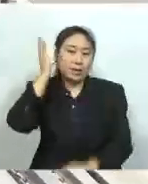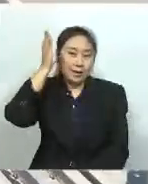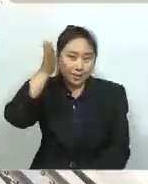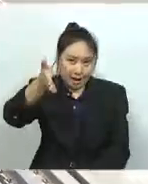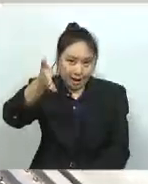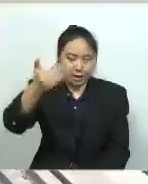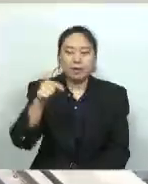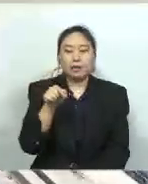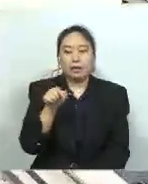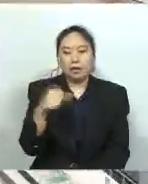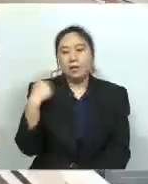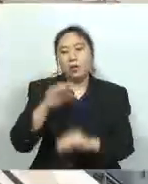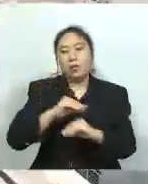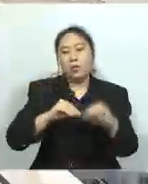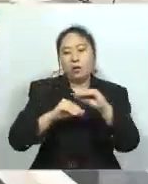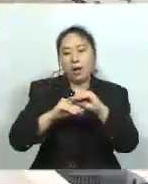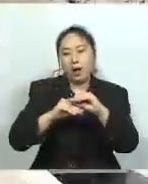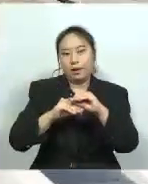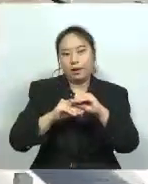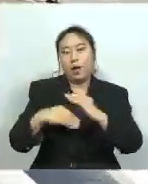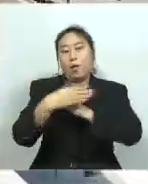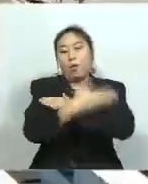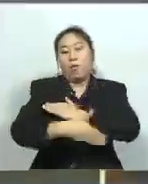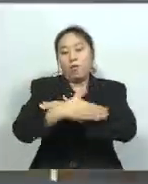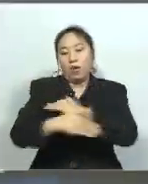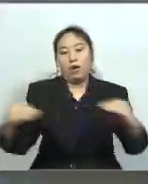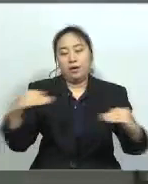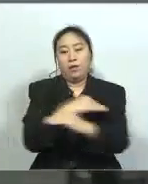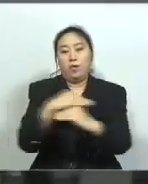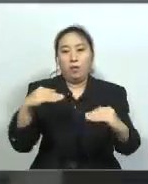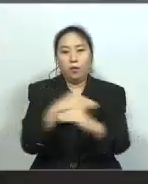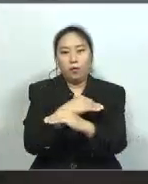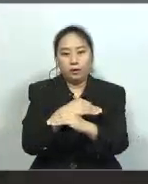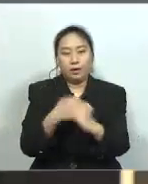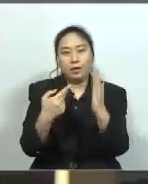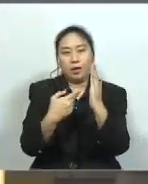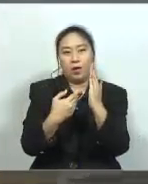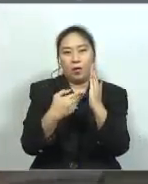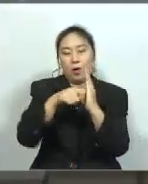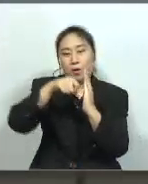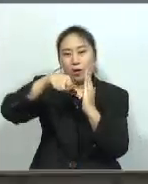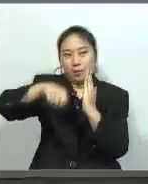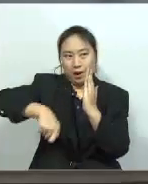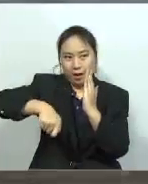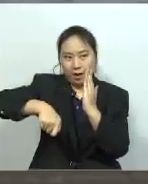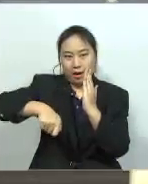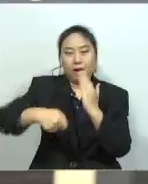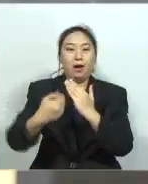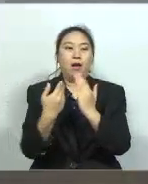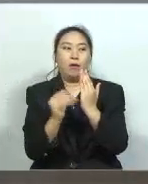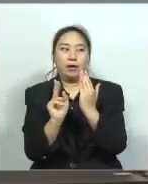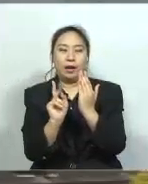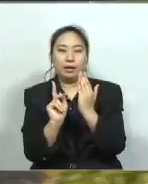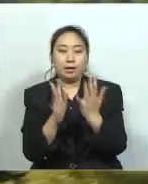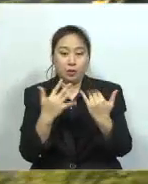ที่มีการก่อสร้างโครงการรถไฟฟ้ารถไฟรางคู่ชุมทางถนนจิระจังหวัดนครราชสีมาสถานีรถไฟขอน